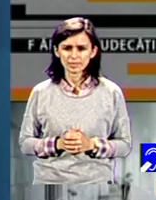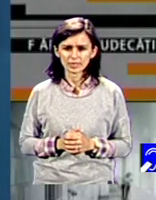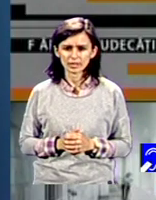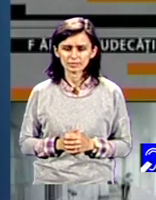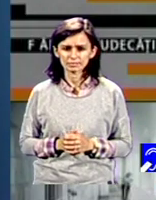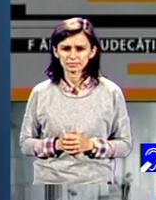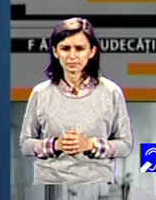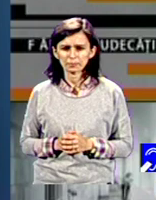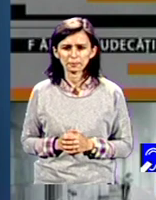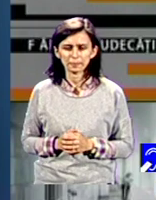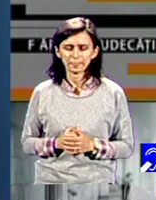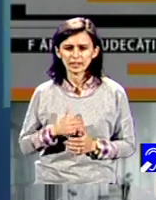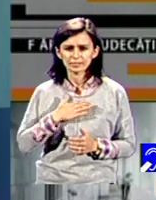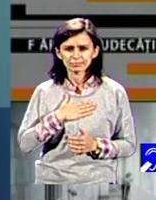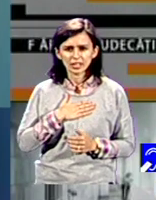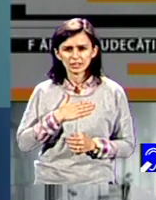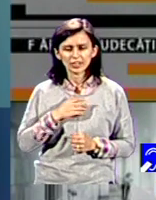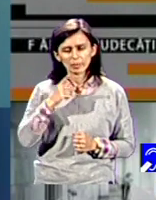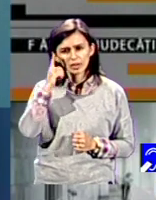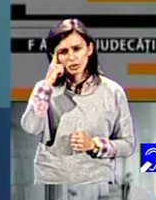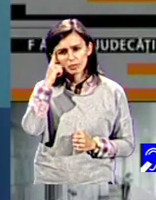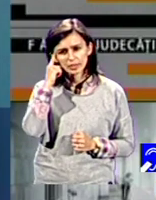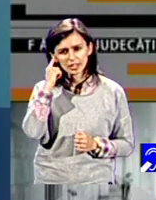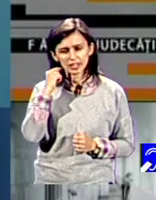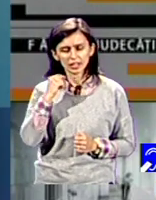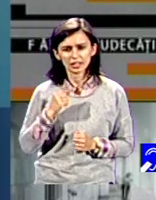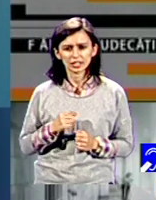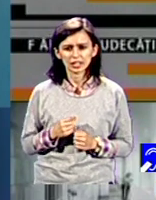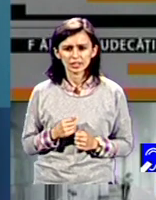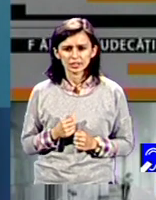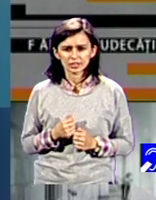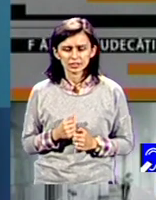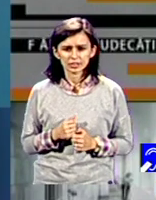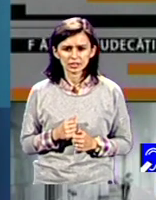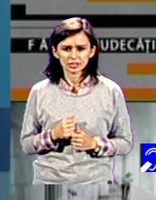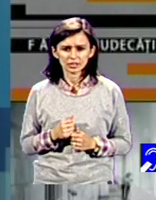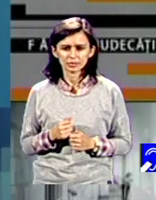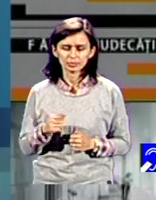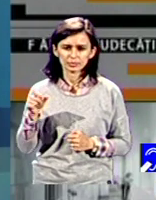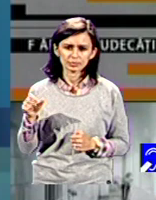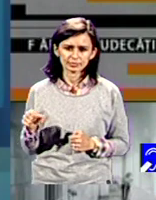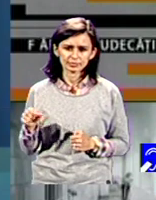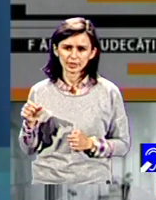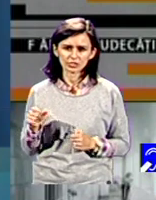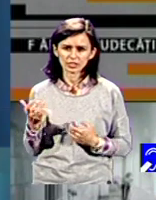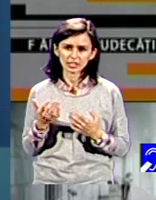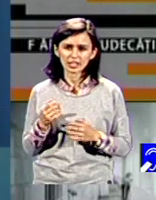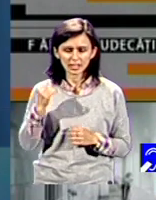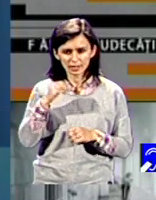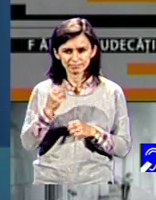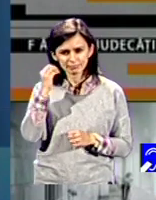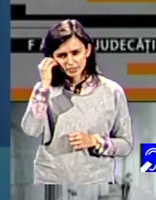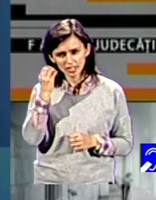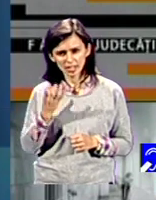avem o bine avem un punct de vedere al a lui Paul scriitor al alimentatorului se